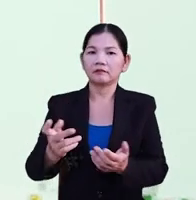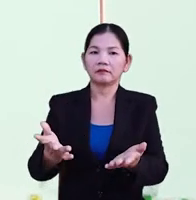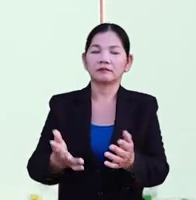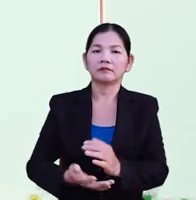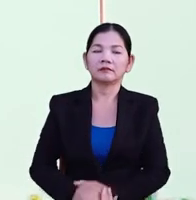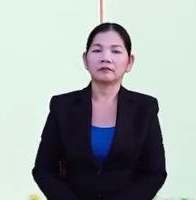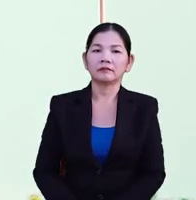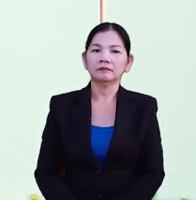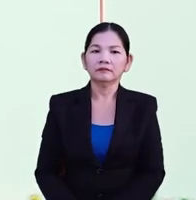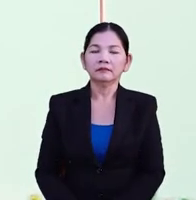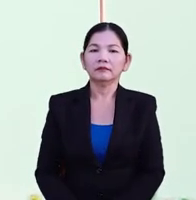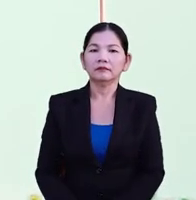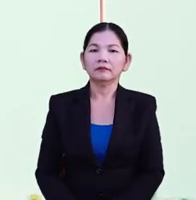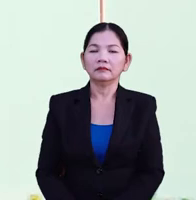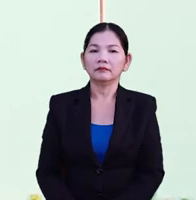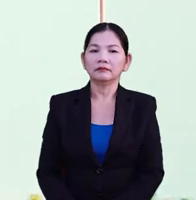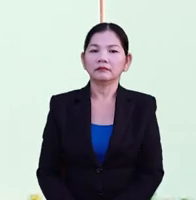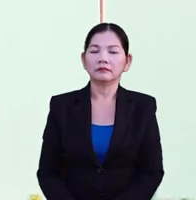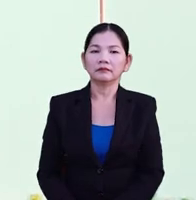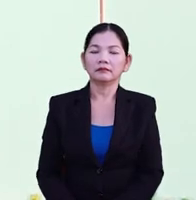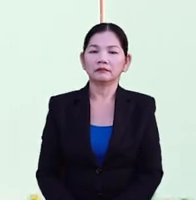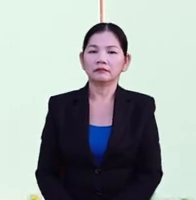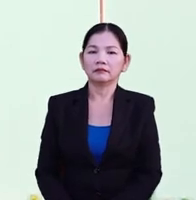ក៏ក